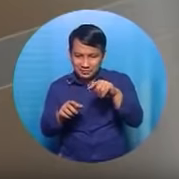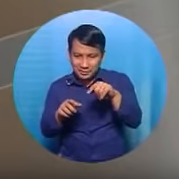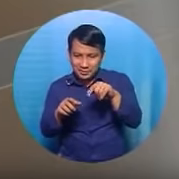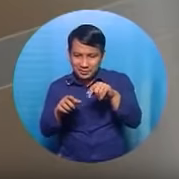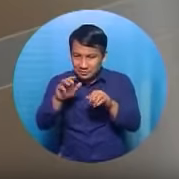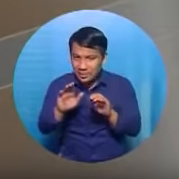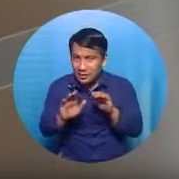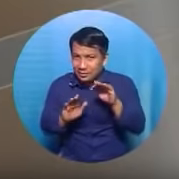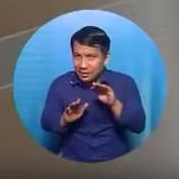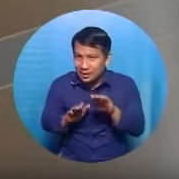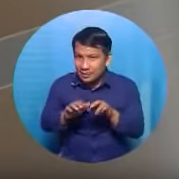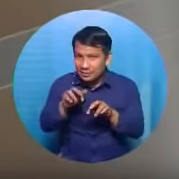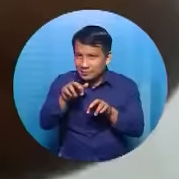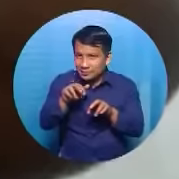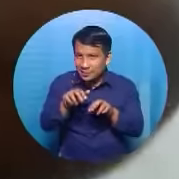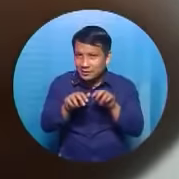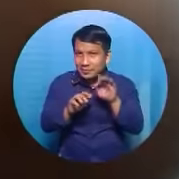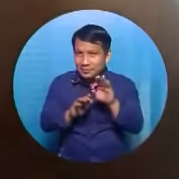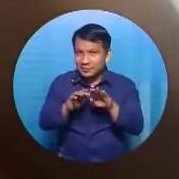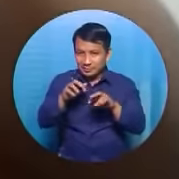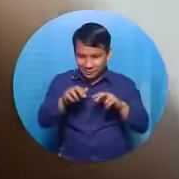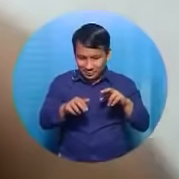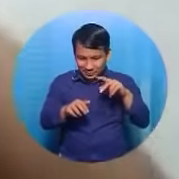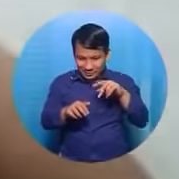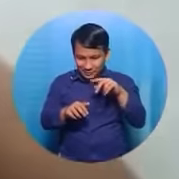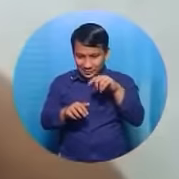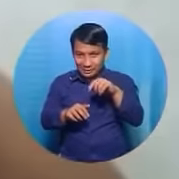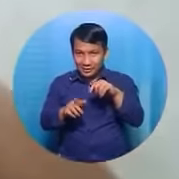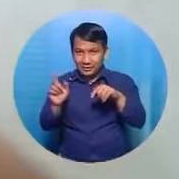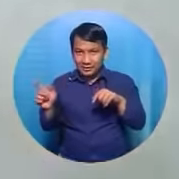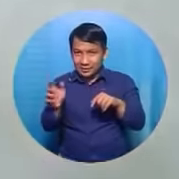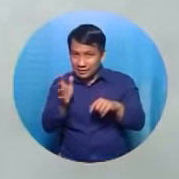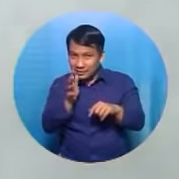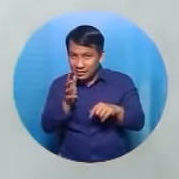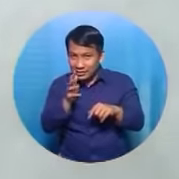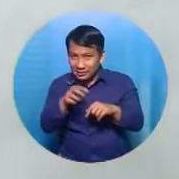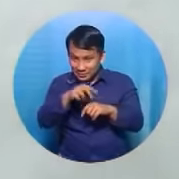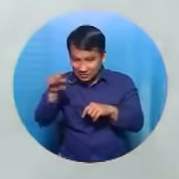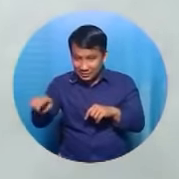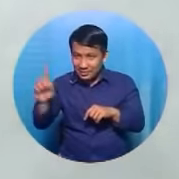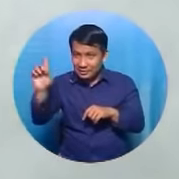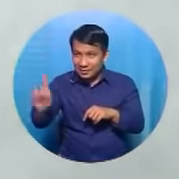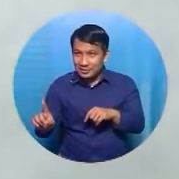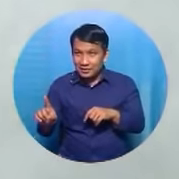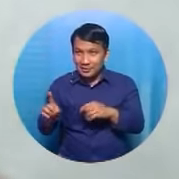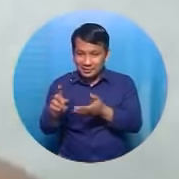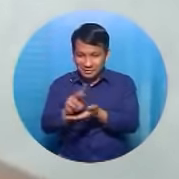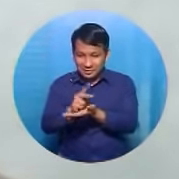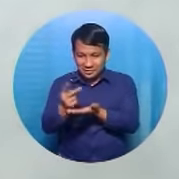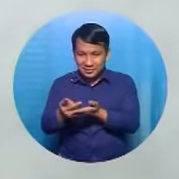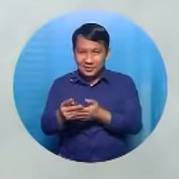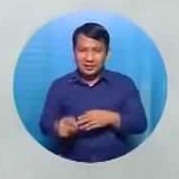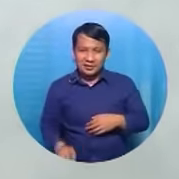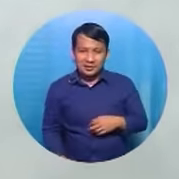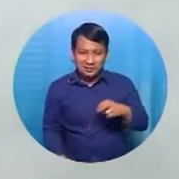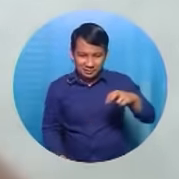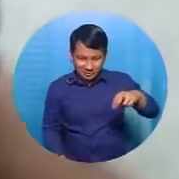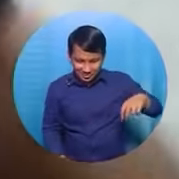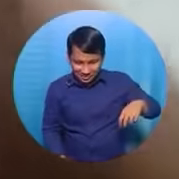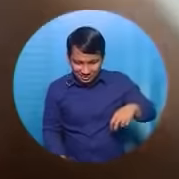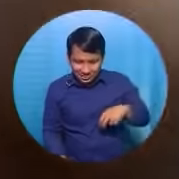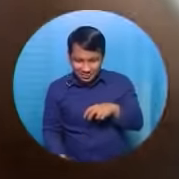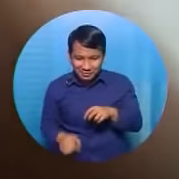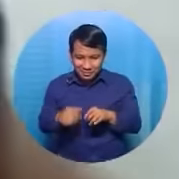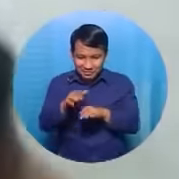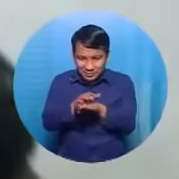hindi po ako makapansin. Opo. Kasi yung nanay po ng kabit, nandun po sa baba, yung parang kusina nila. Okay.